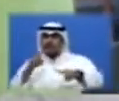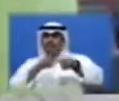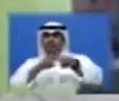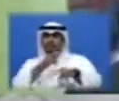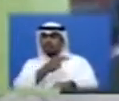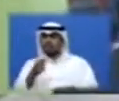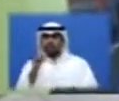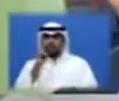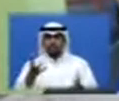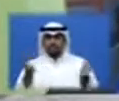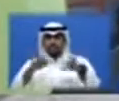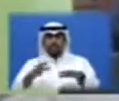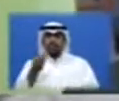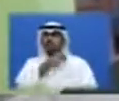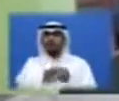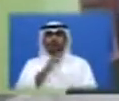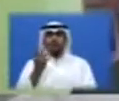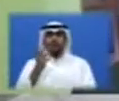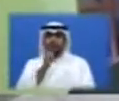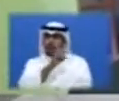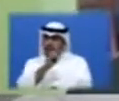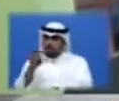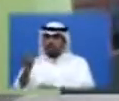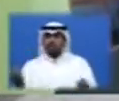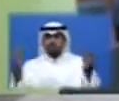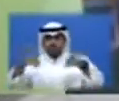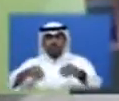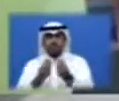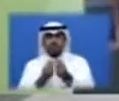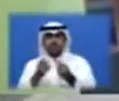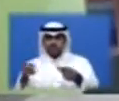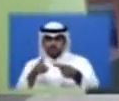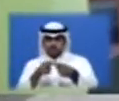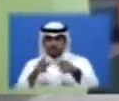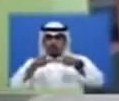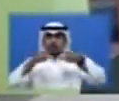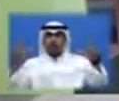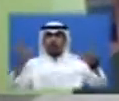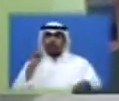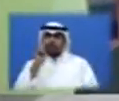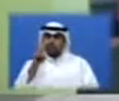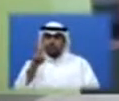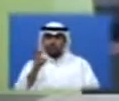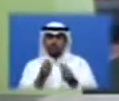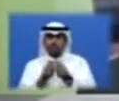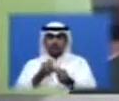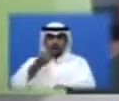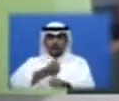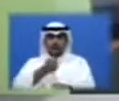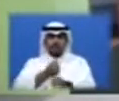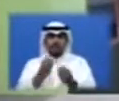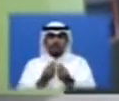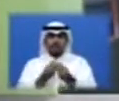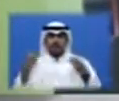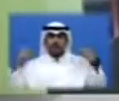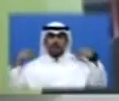من هالمعادلات، شو الفائدة من لكن هذا المعرض فعلا يوضح تطبيقات العملية، حتى